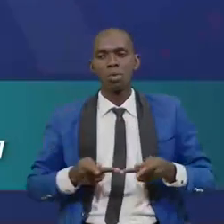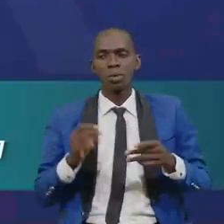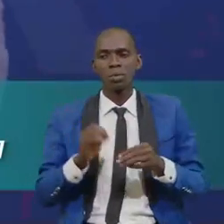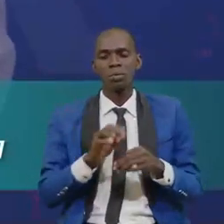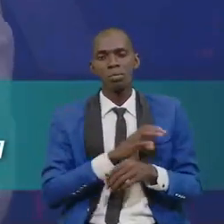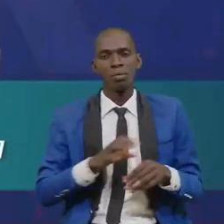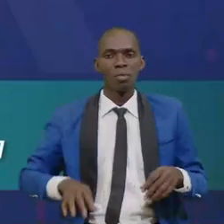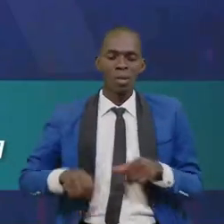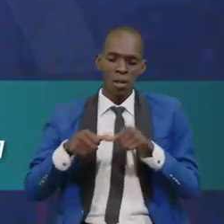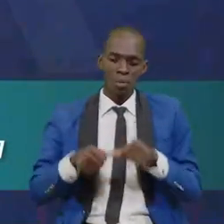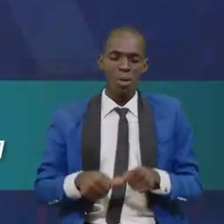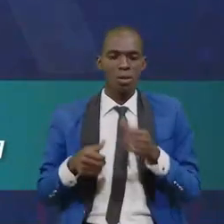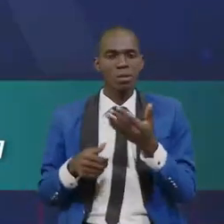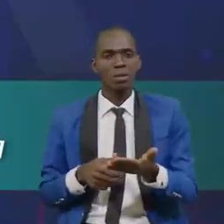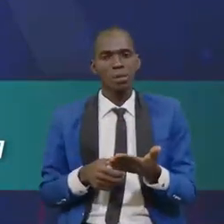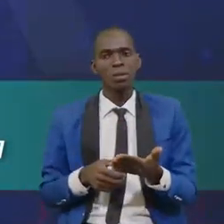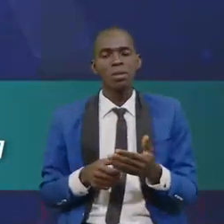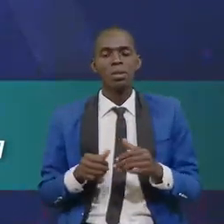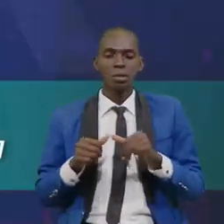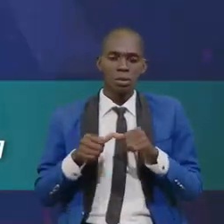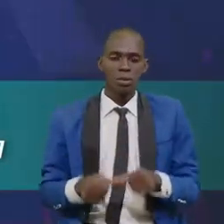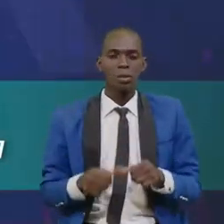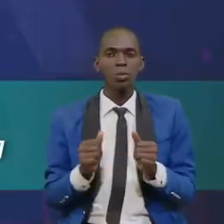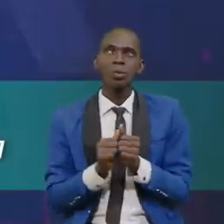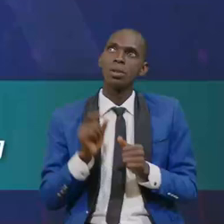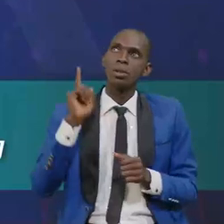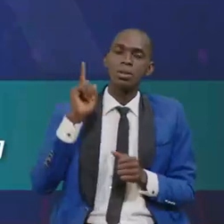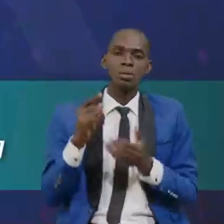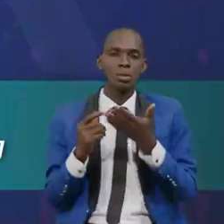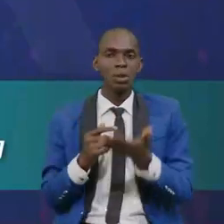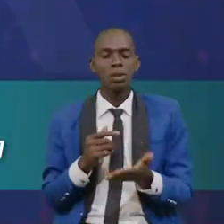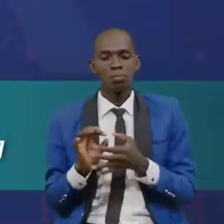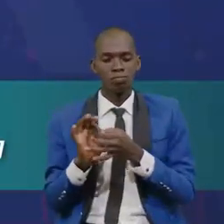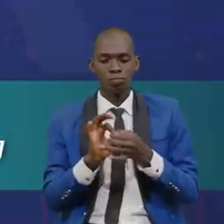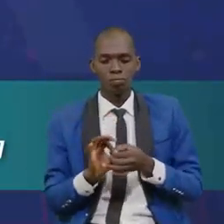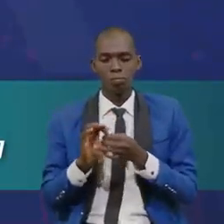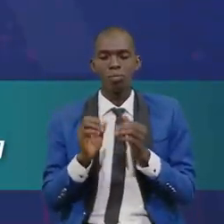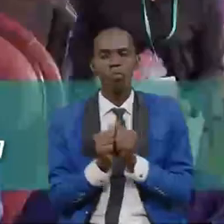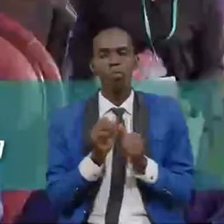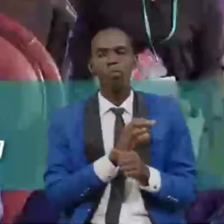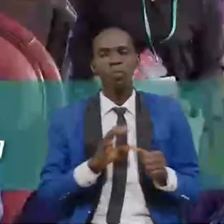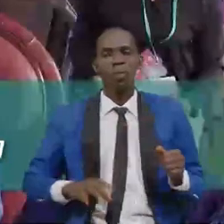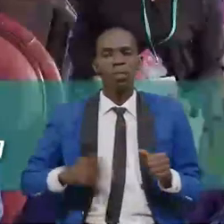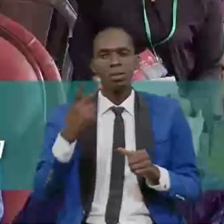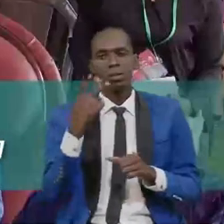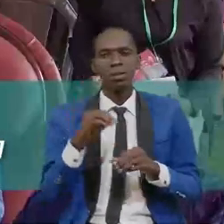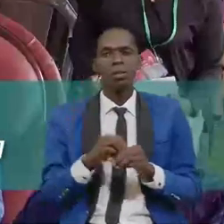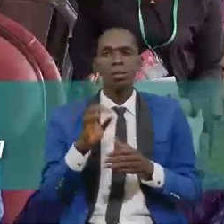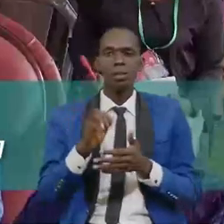Christ. Demeurez là-bas, restez avec lui là-bas, unis à Christ. Chapitre